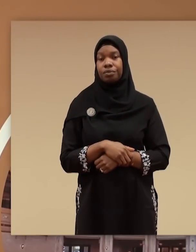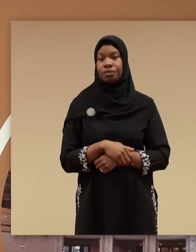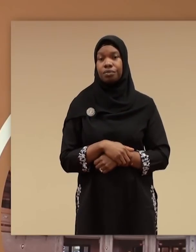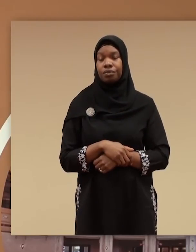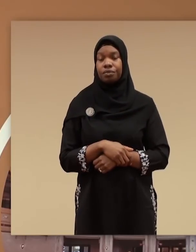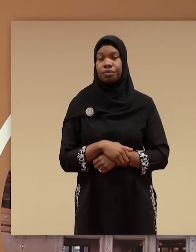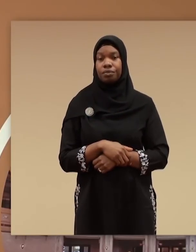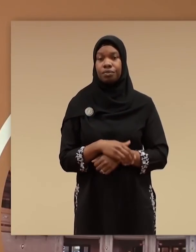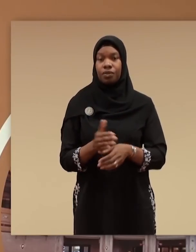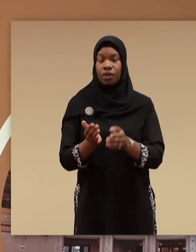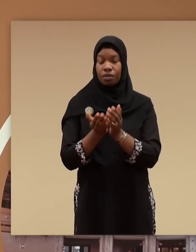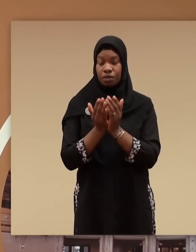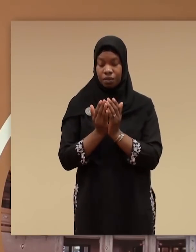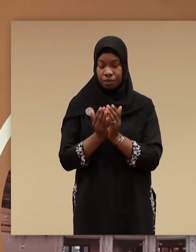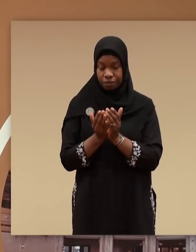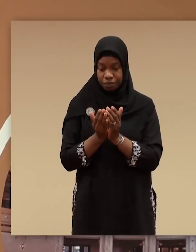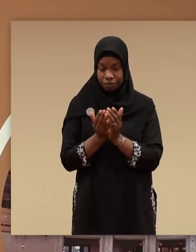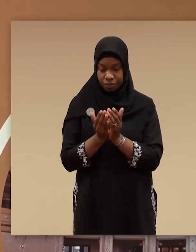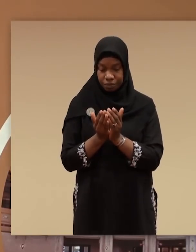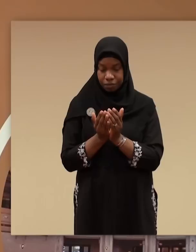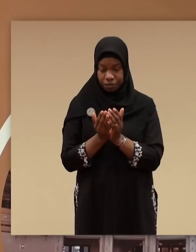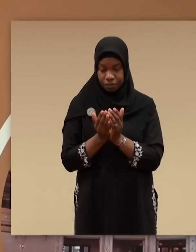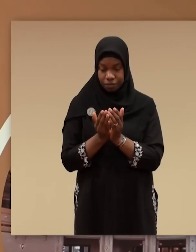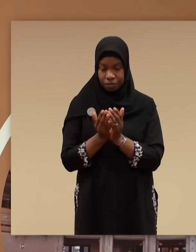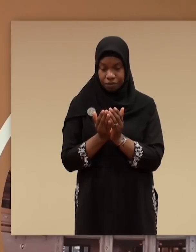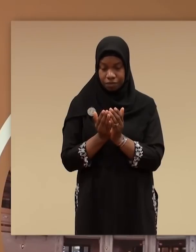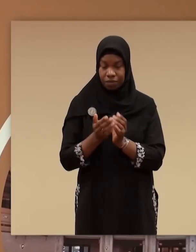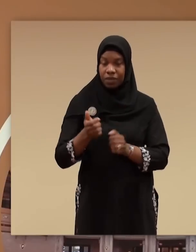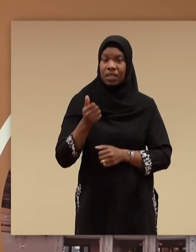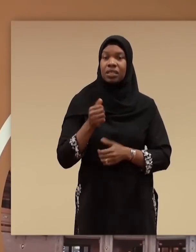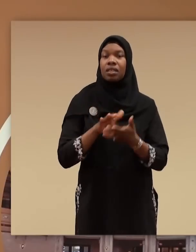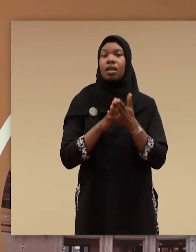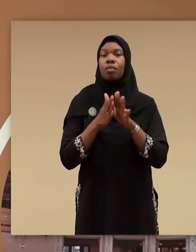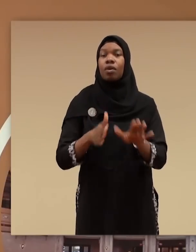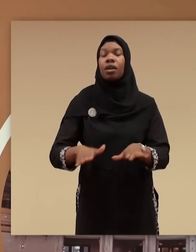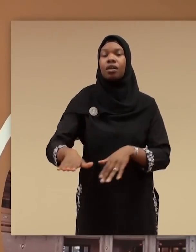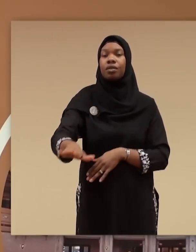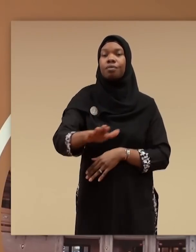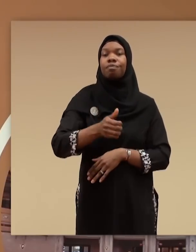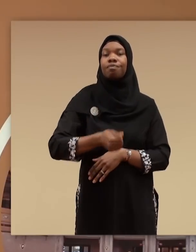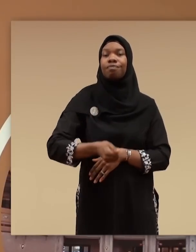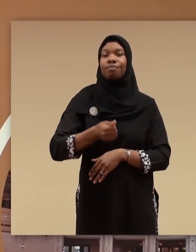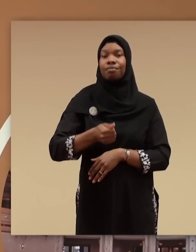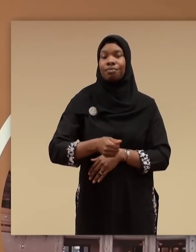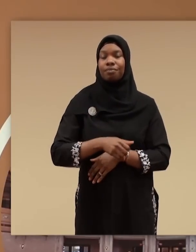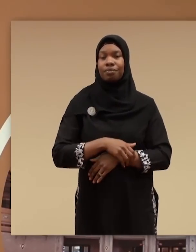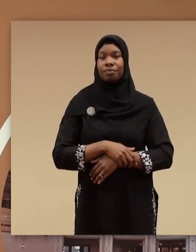أقول قولي هذا وأستغفر الله العظيم لي ولكم والسلام عليكم ورحمة الله وبركاته.